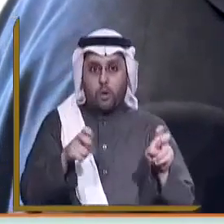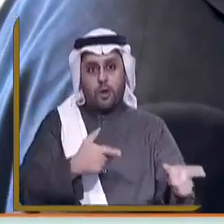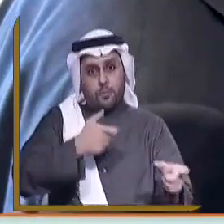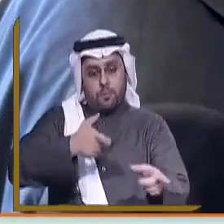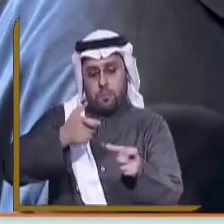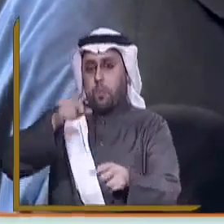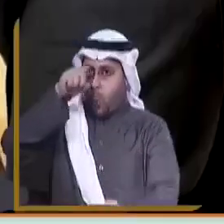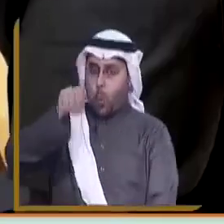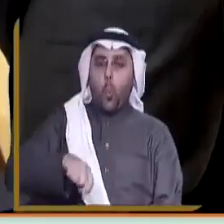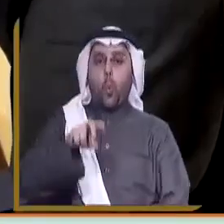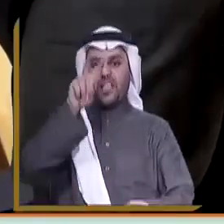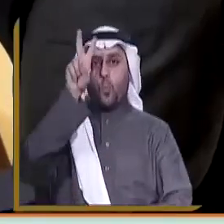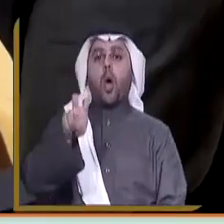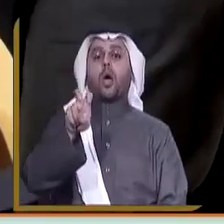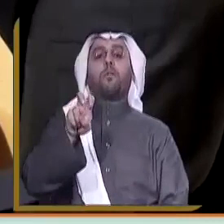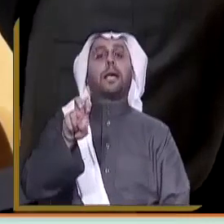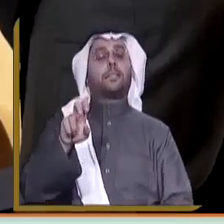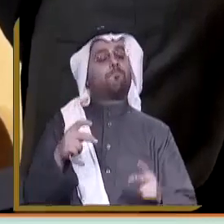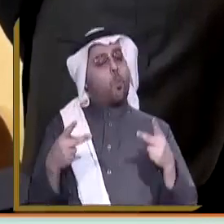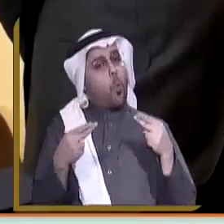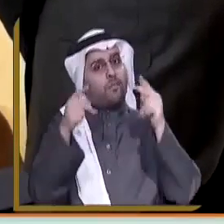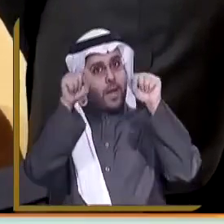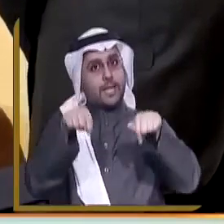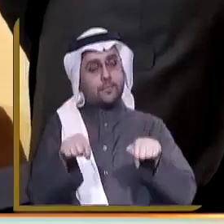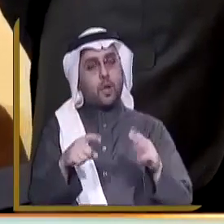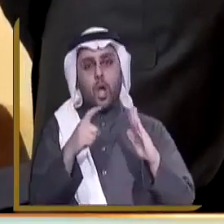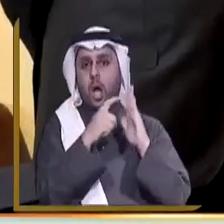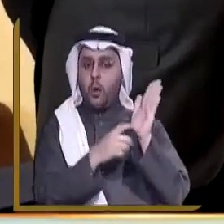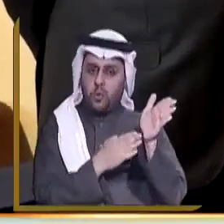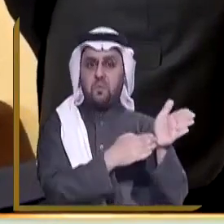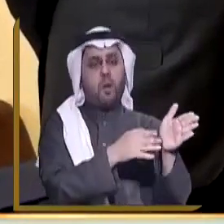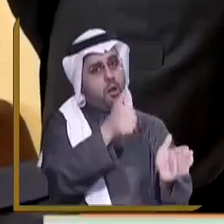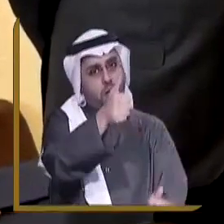قطاع غزه وضمان تطبيق قواعد القانون الدولي